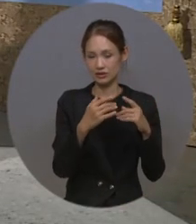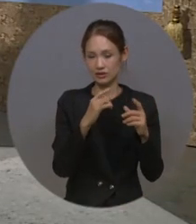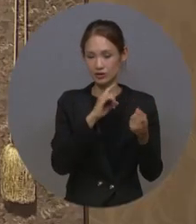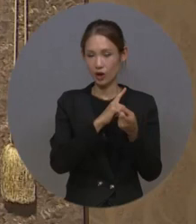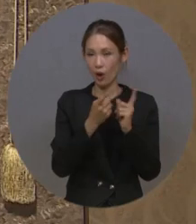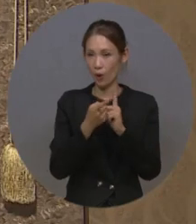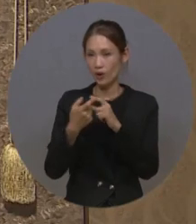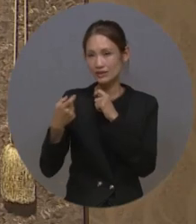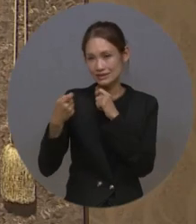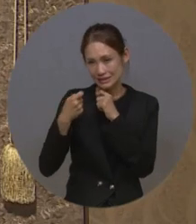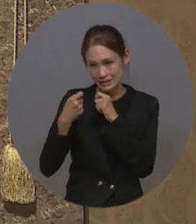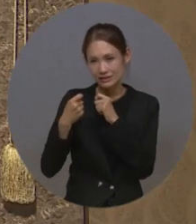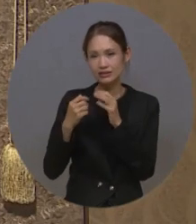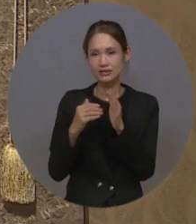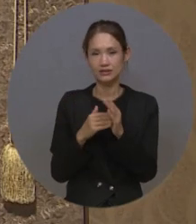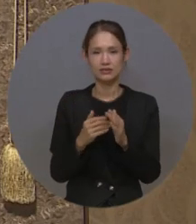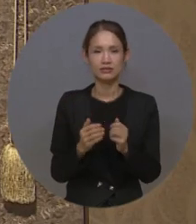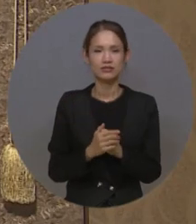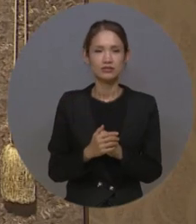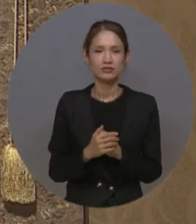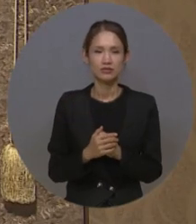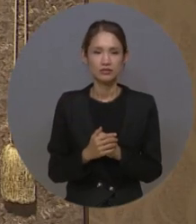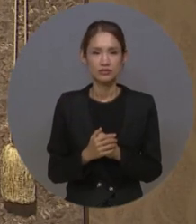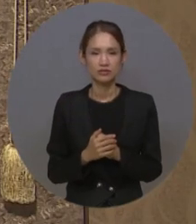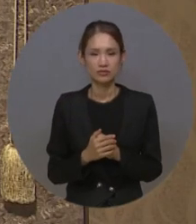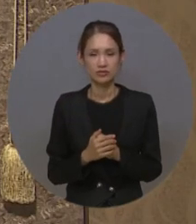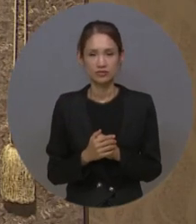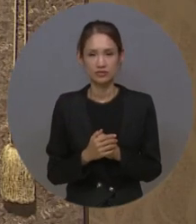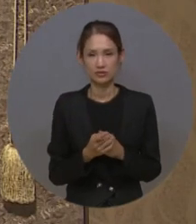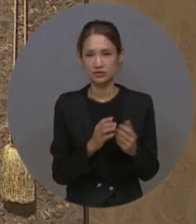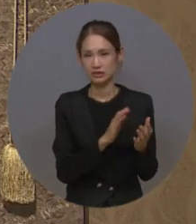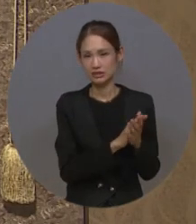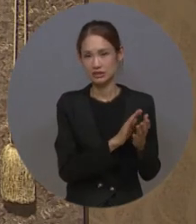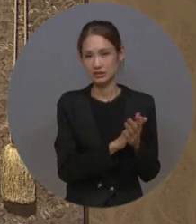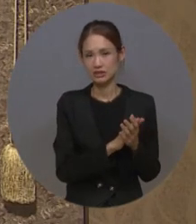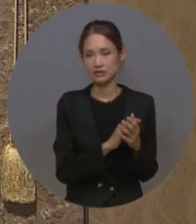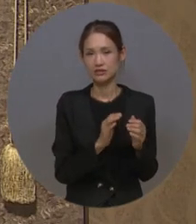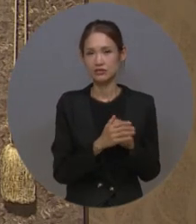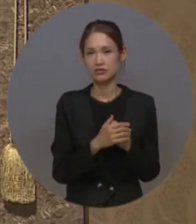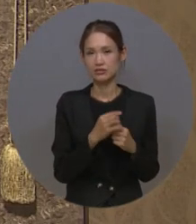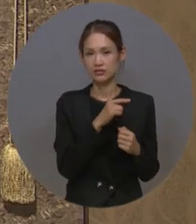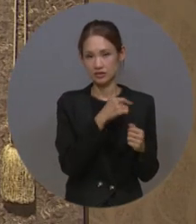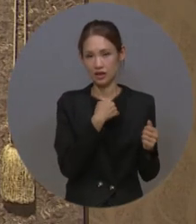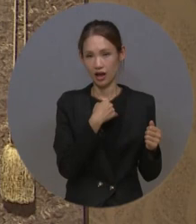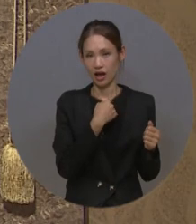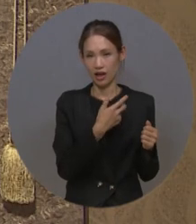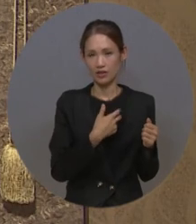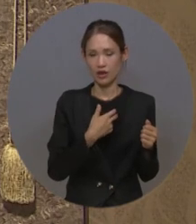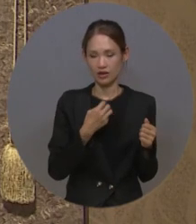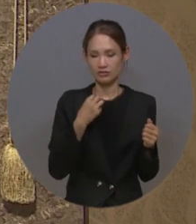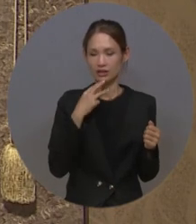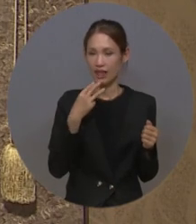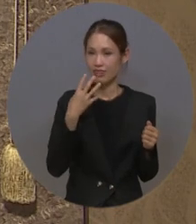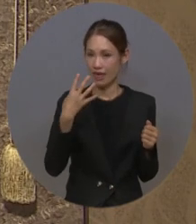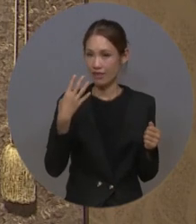친했어요. 그런데 그 친구가 이제 저보다 한 서너 살